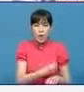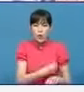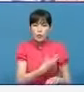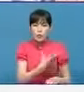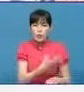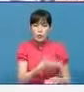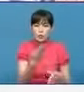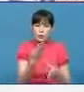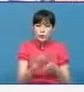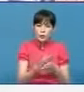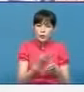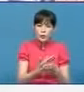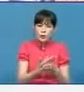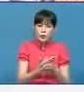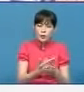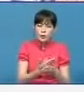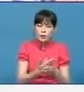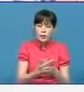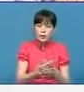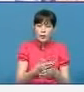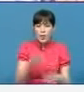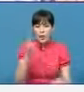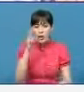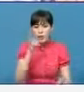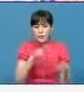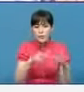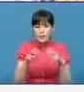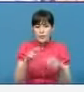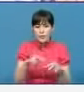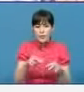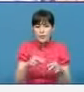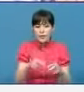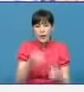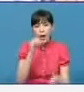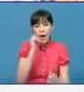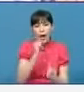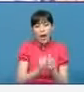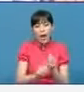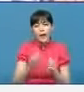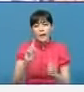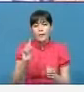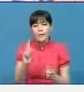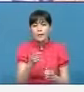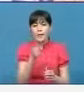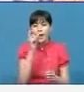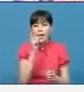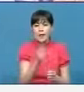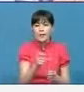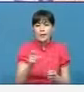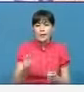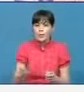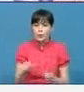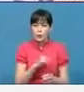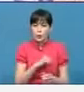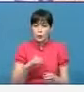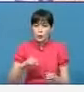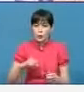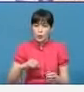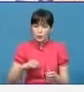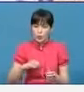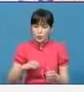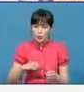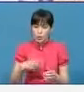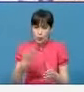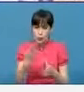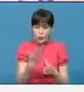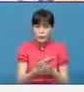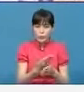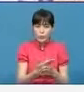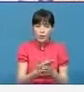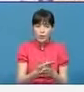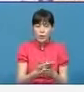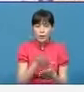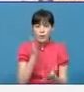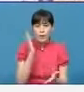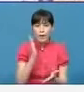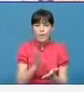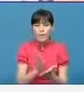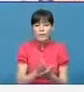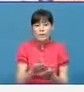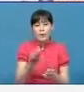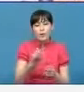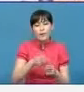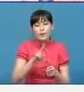тауып, демеушілер іздеп, әрбір азаматтың өз үлесін қоса білді. Сондықтан да